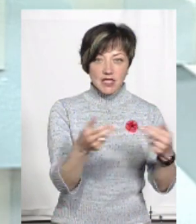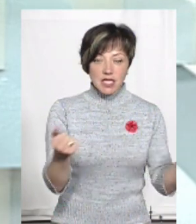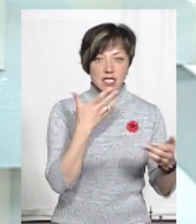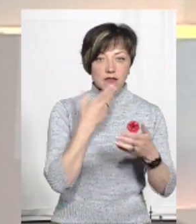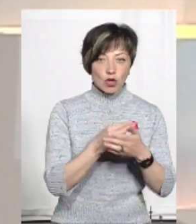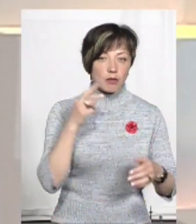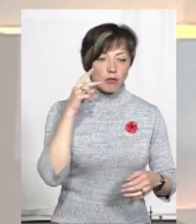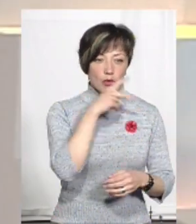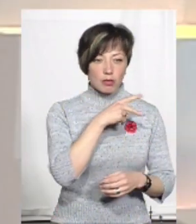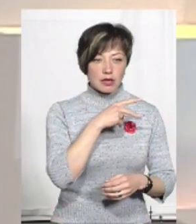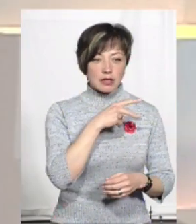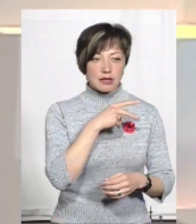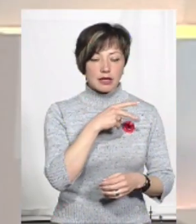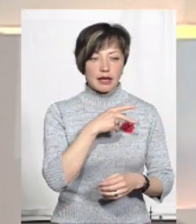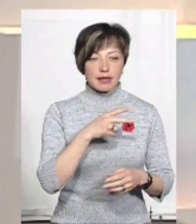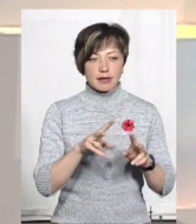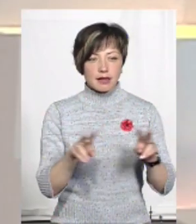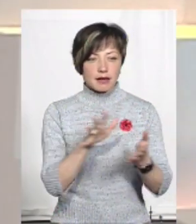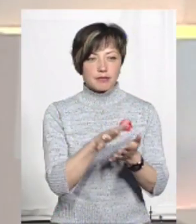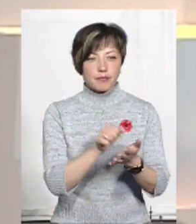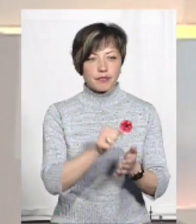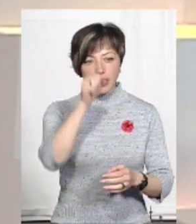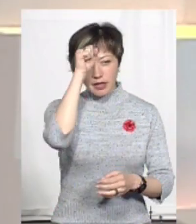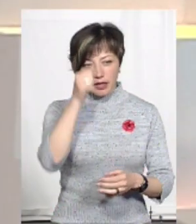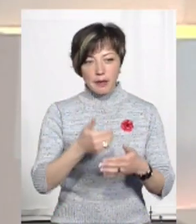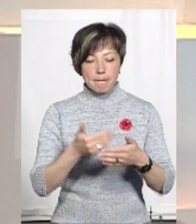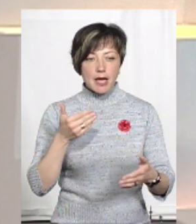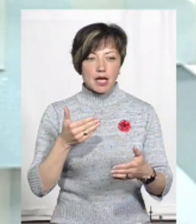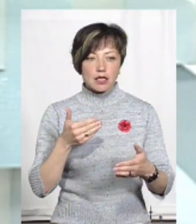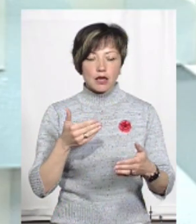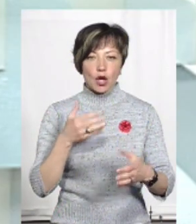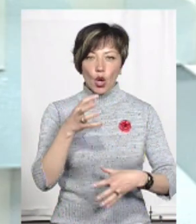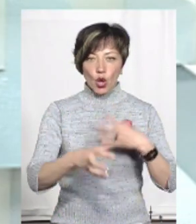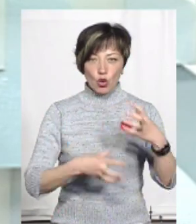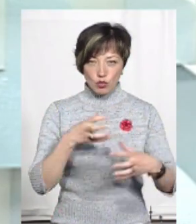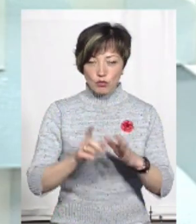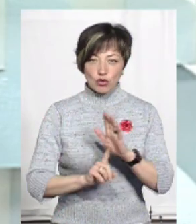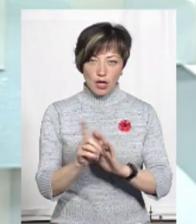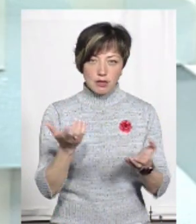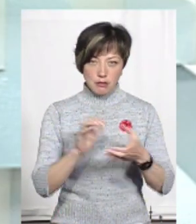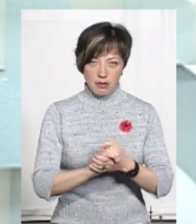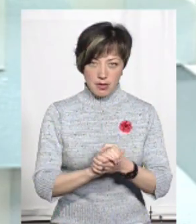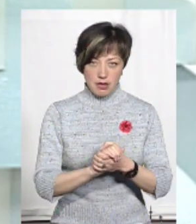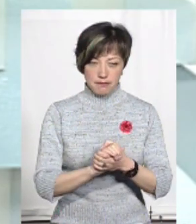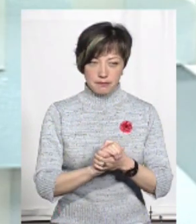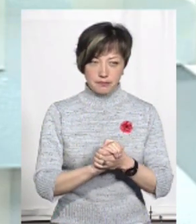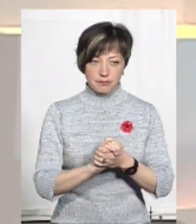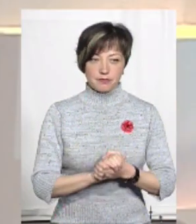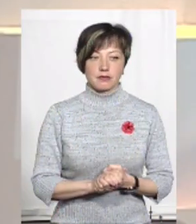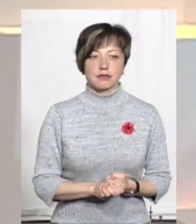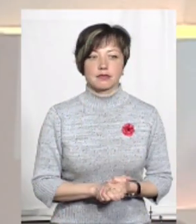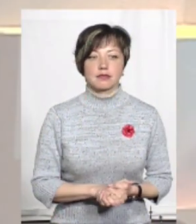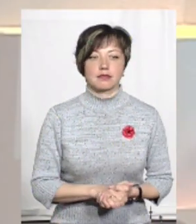помилку, свої, скажімо так, гріхи перед людством, тоді починається примирення.